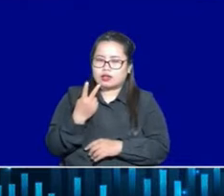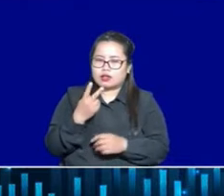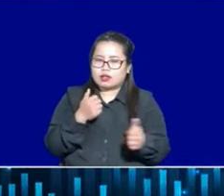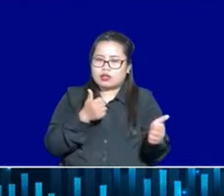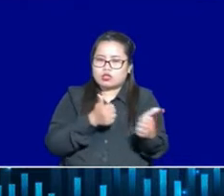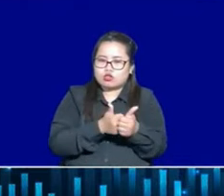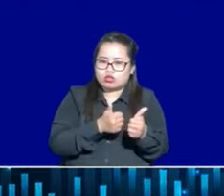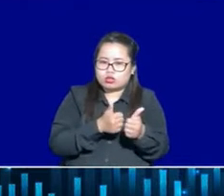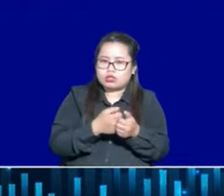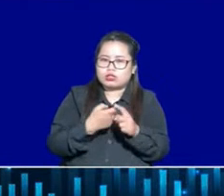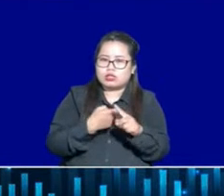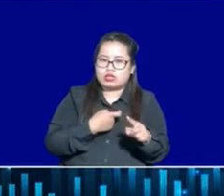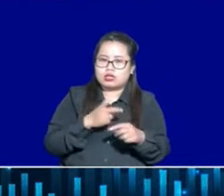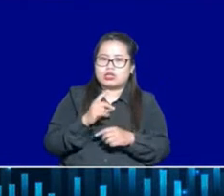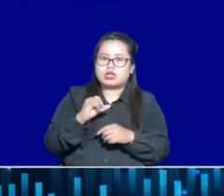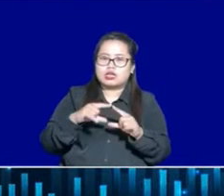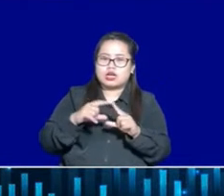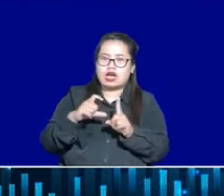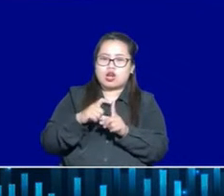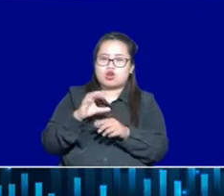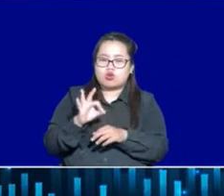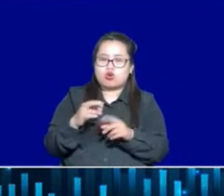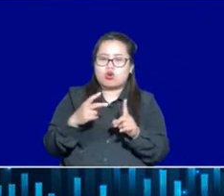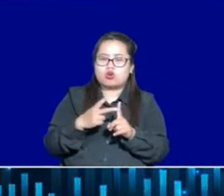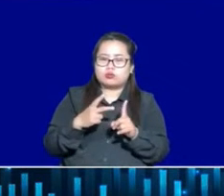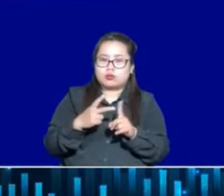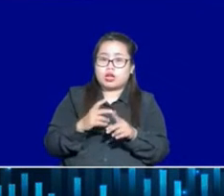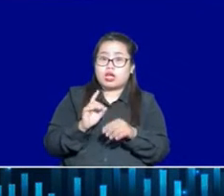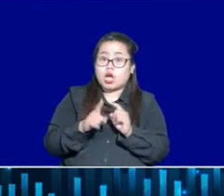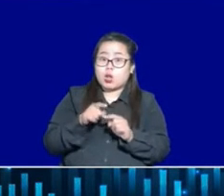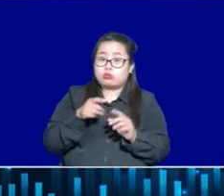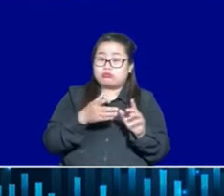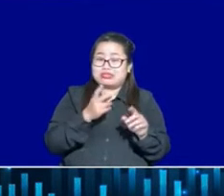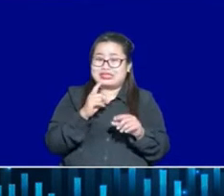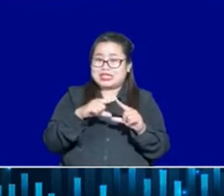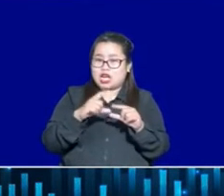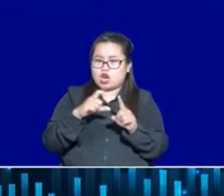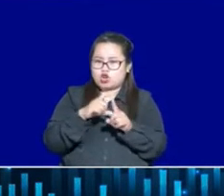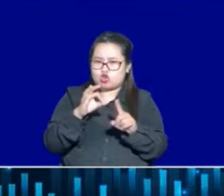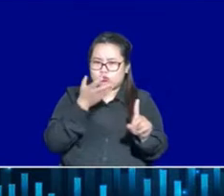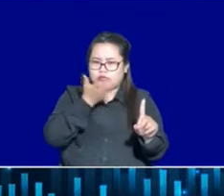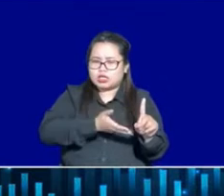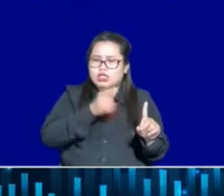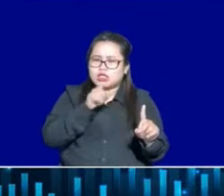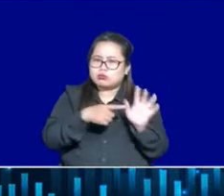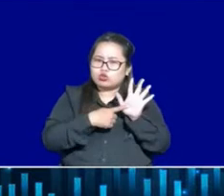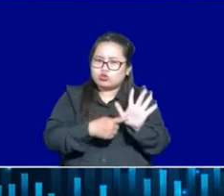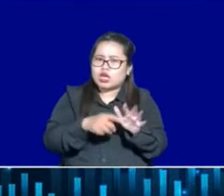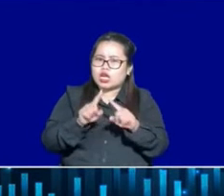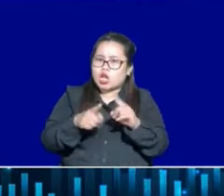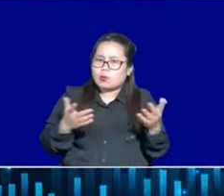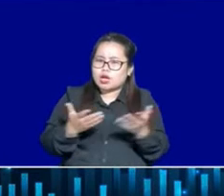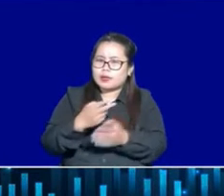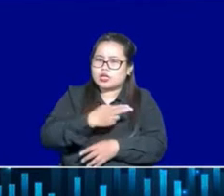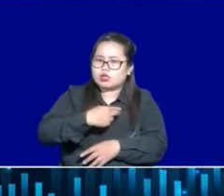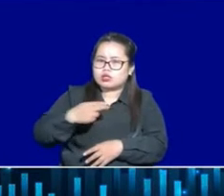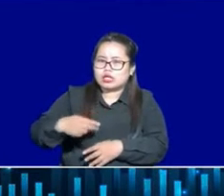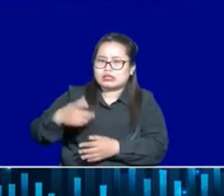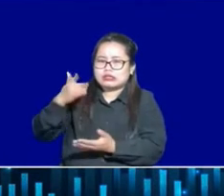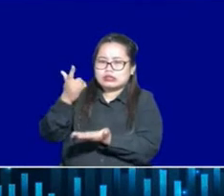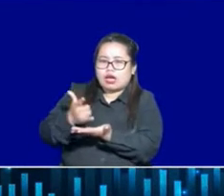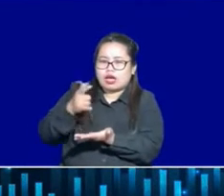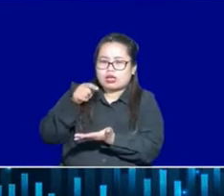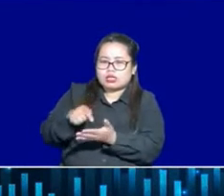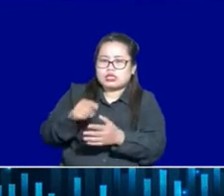Ricardo Hausmann yang menunjukkan bagaimana Indonesia stuck di industri permesinan